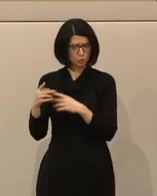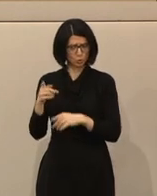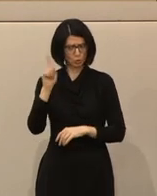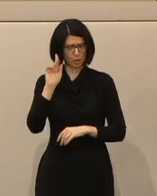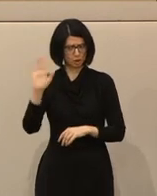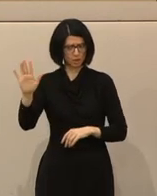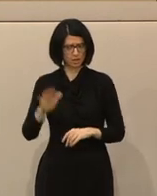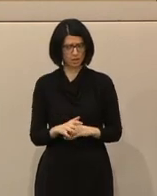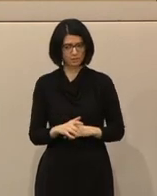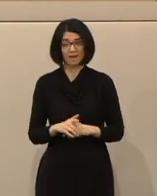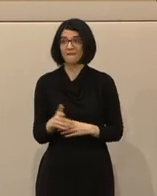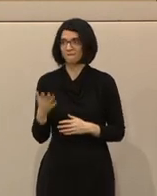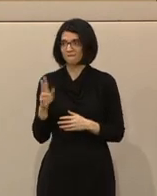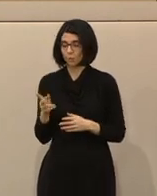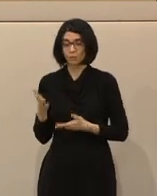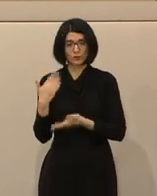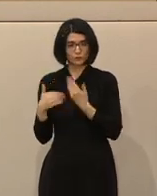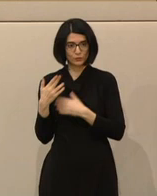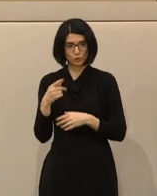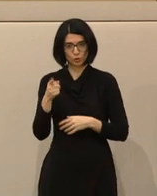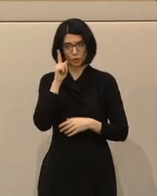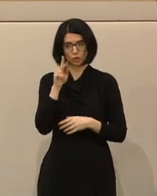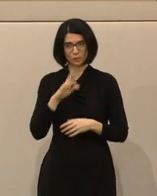ja früher an einer deutschen Universität